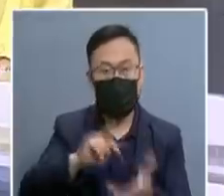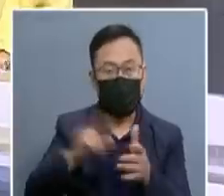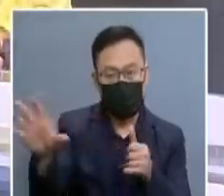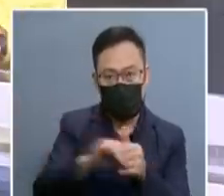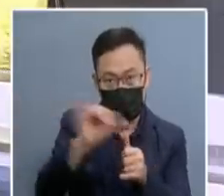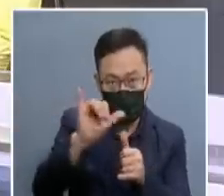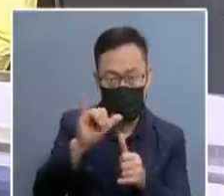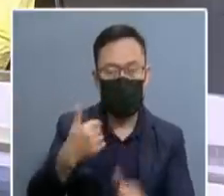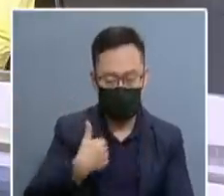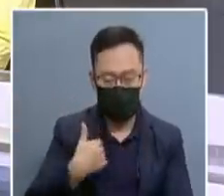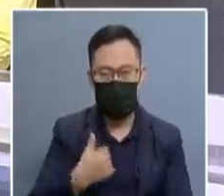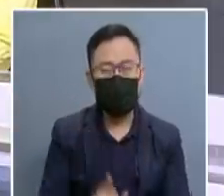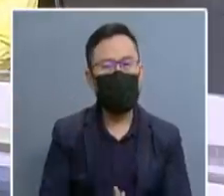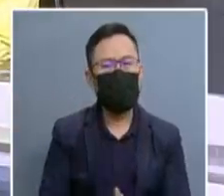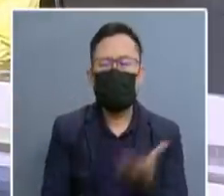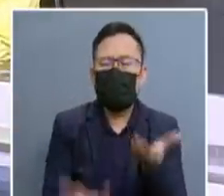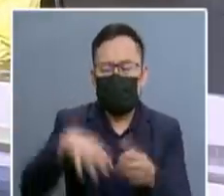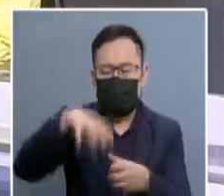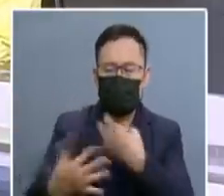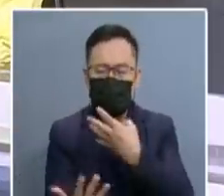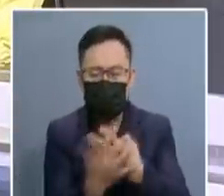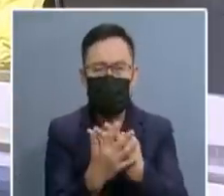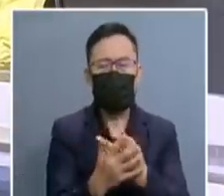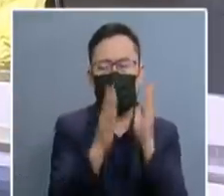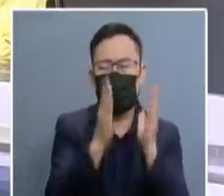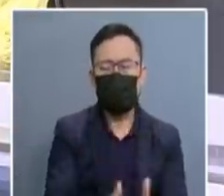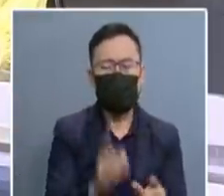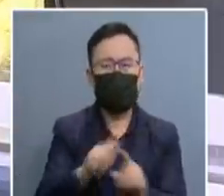ากไปกว่านี้ถึงแม้จะเป็นในเรือนจำหรือว่าเป็นระบบปิดหรือเป็นผู้ต้องขังก็ตามนะฮะ